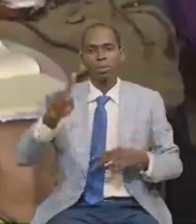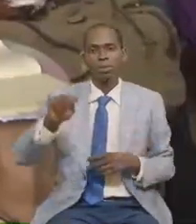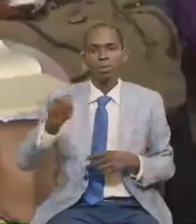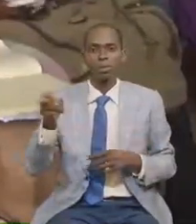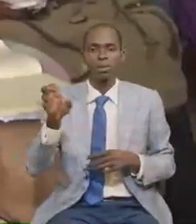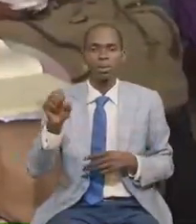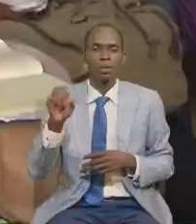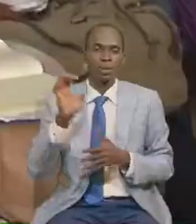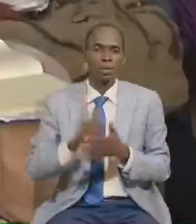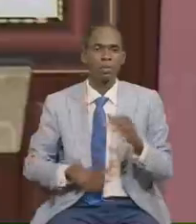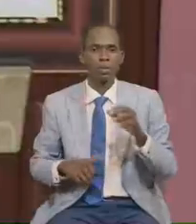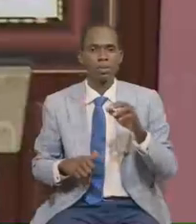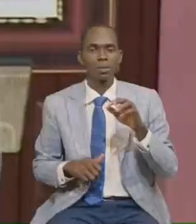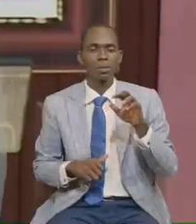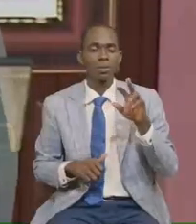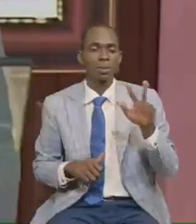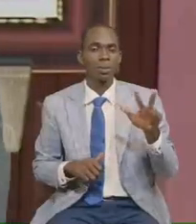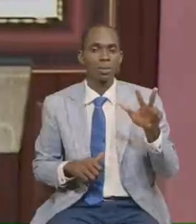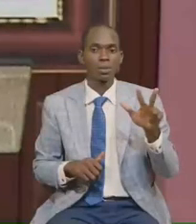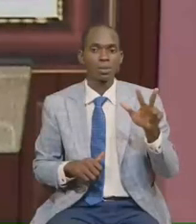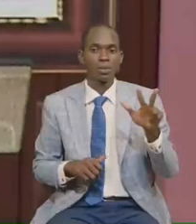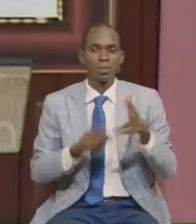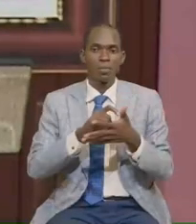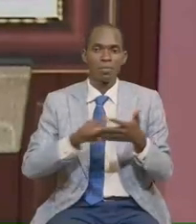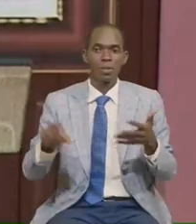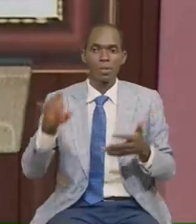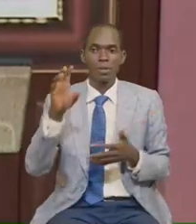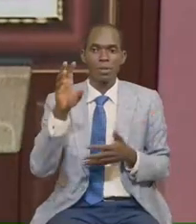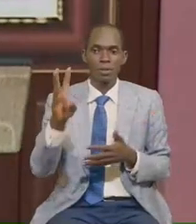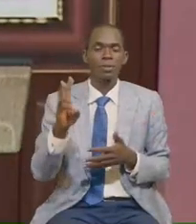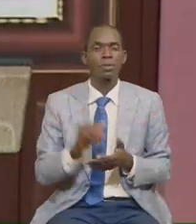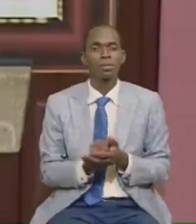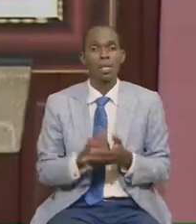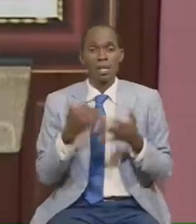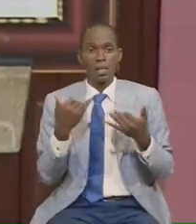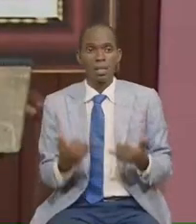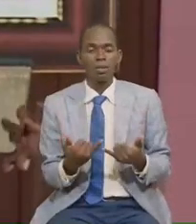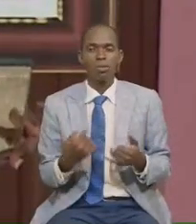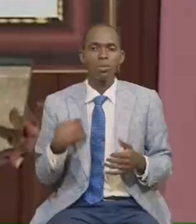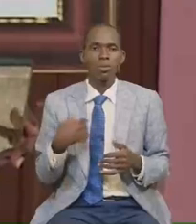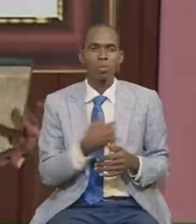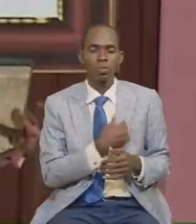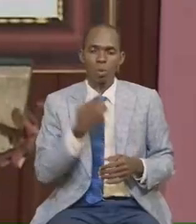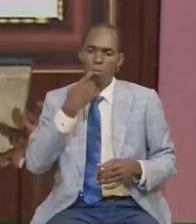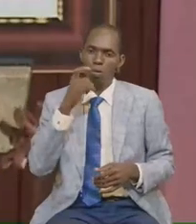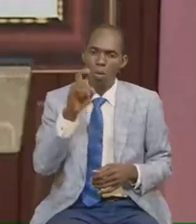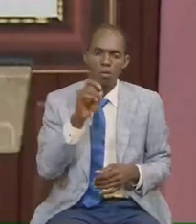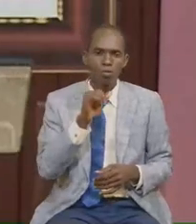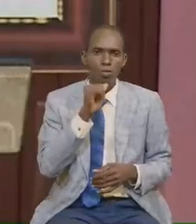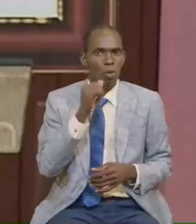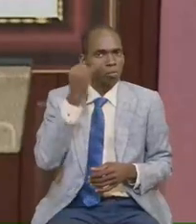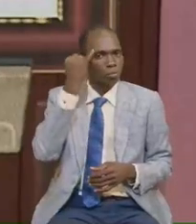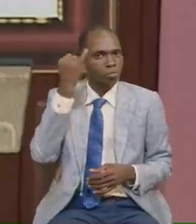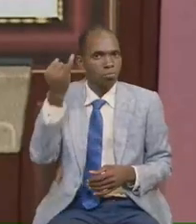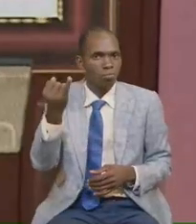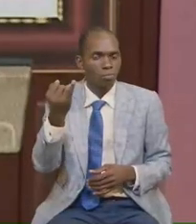verset 6. Nous vous recommandons, nous ne suggérons pas, nous ne disons